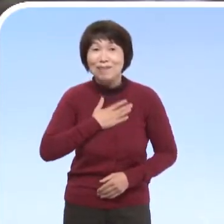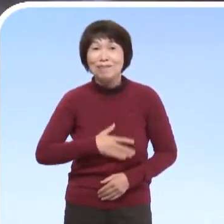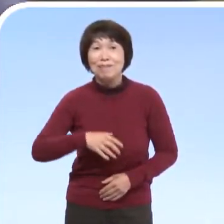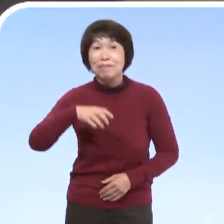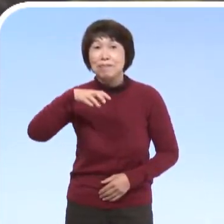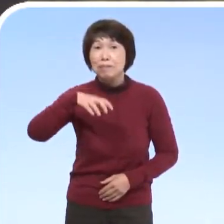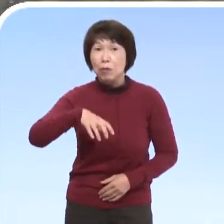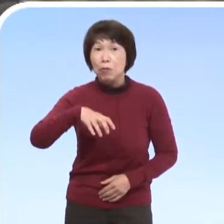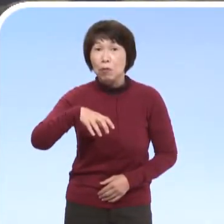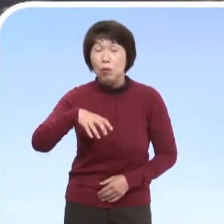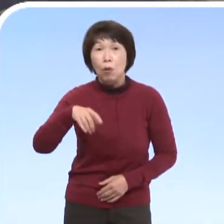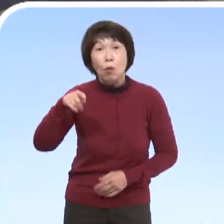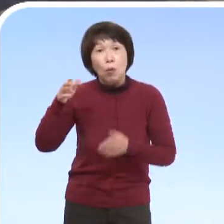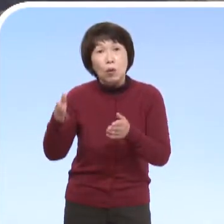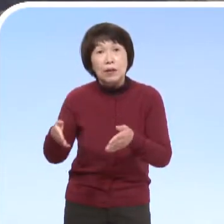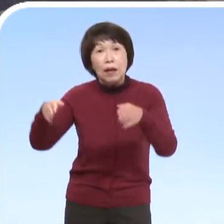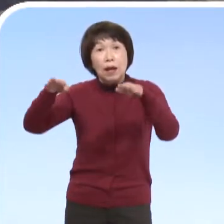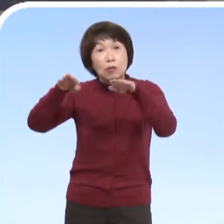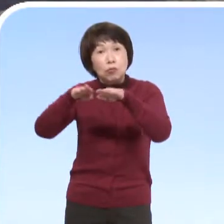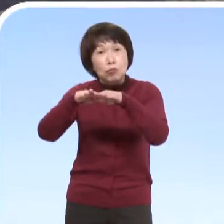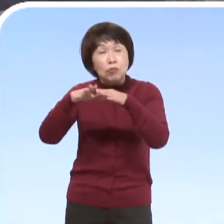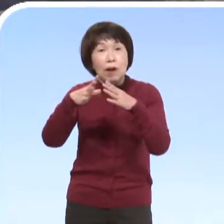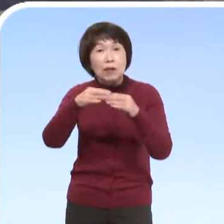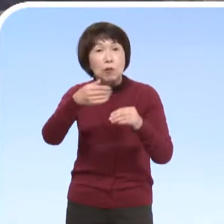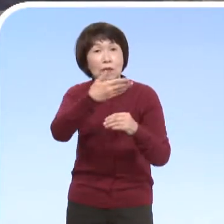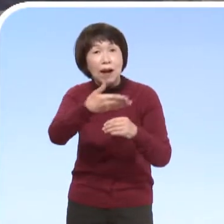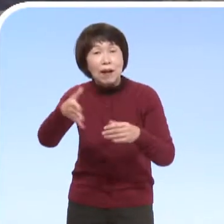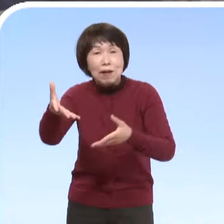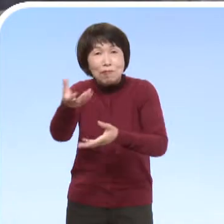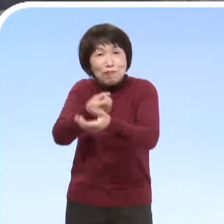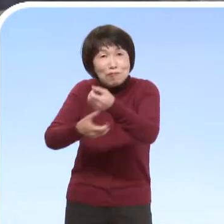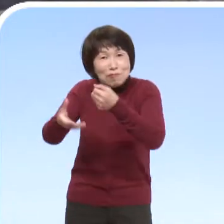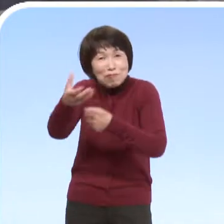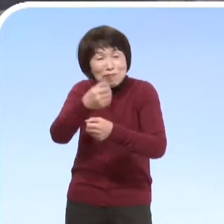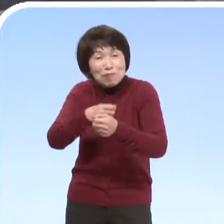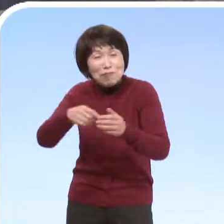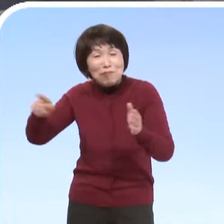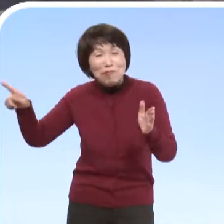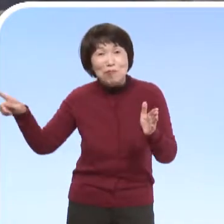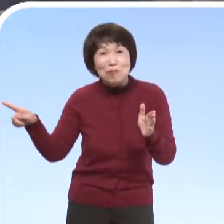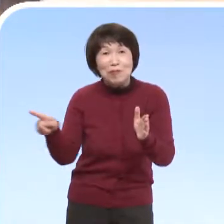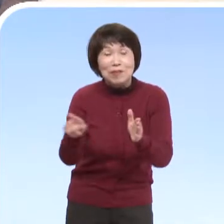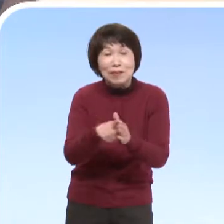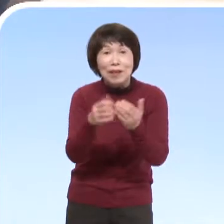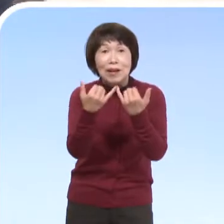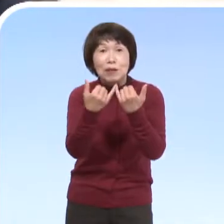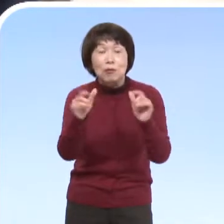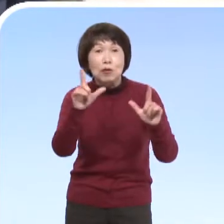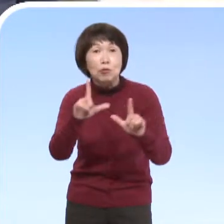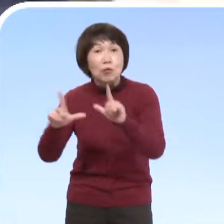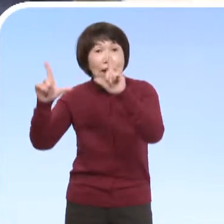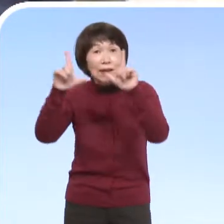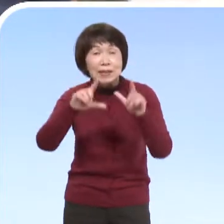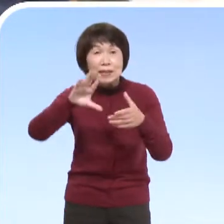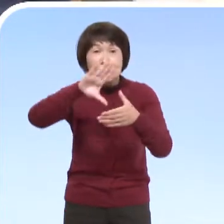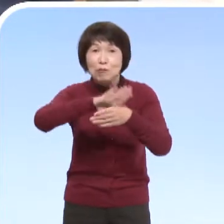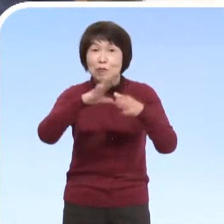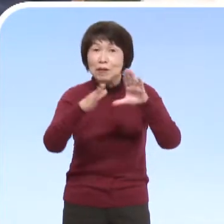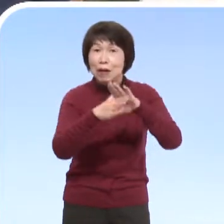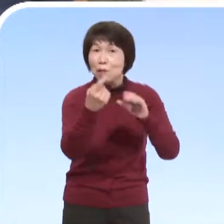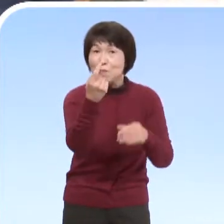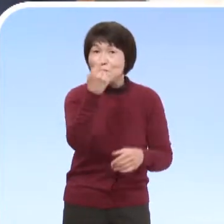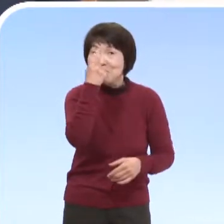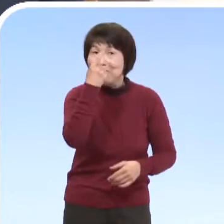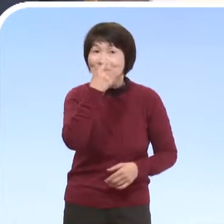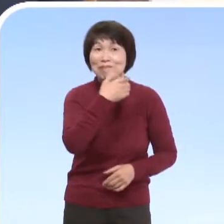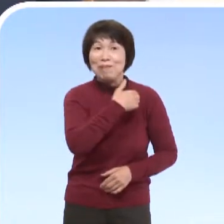本海の恩恵を受けながら生きてきた人々の文化を学ぶことができます。館長の西田さんにお話を